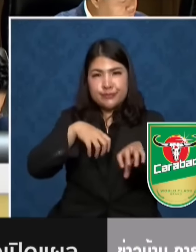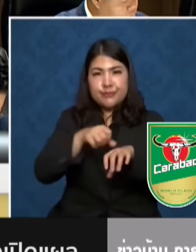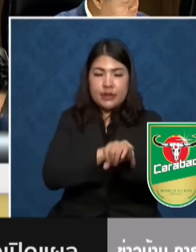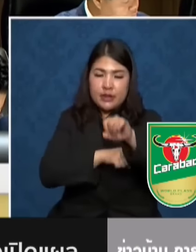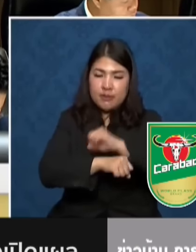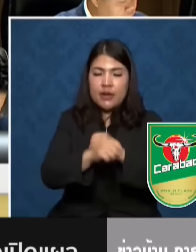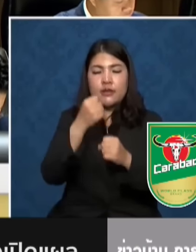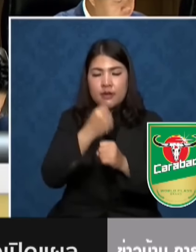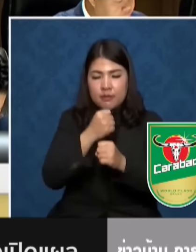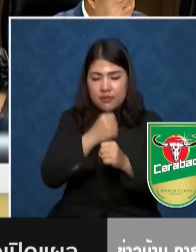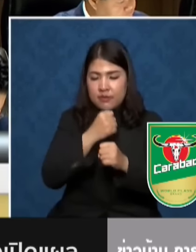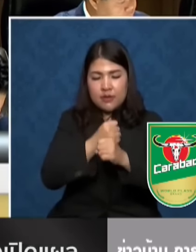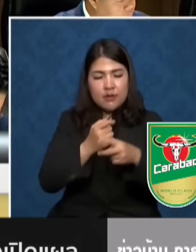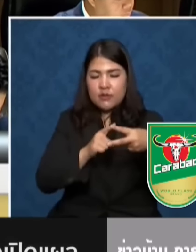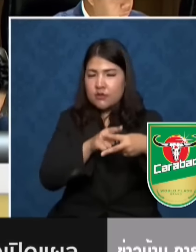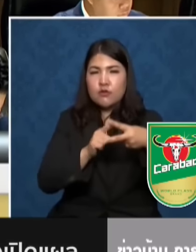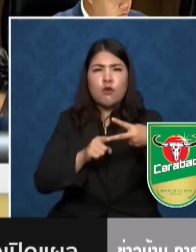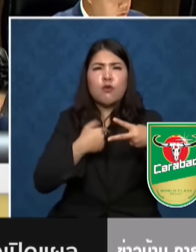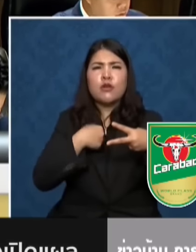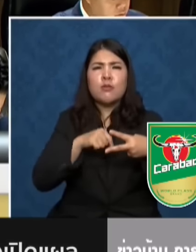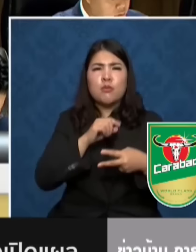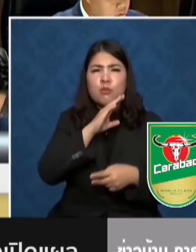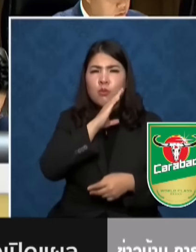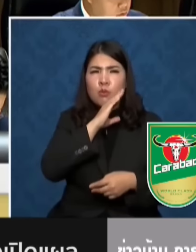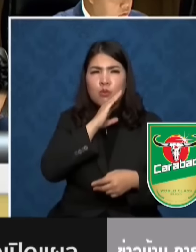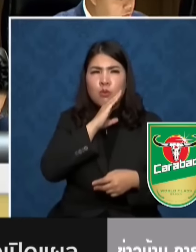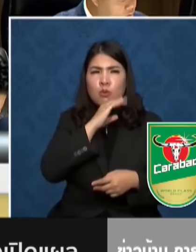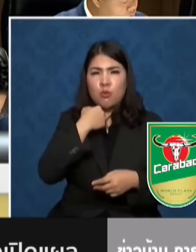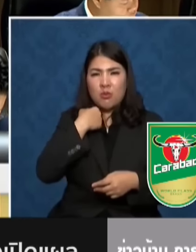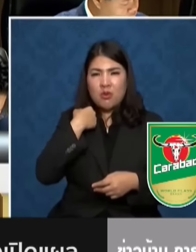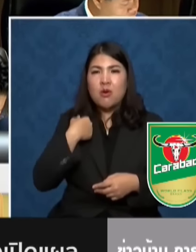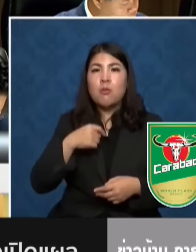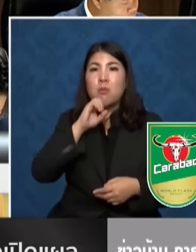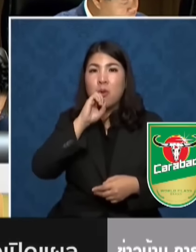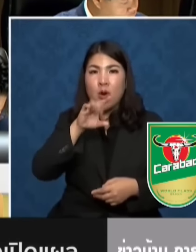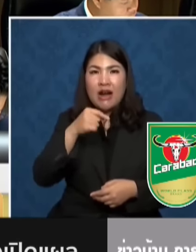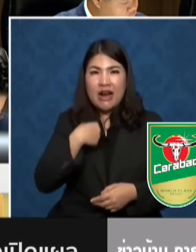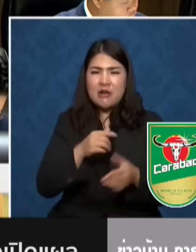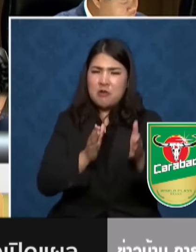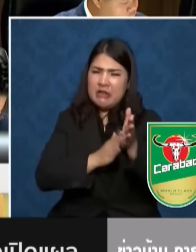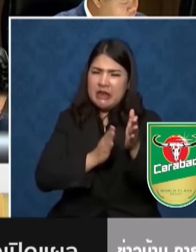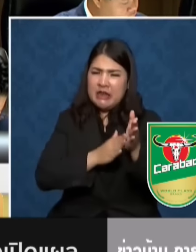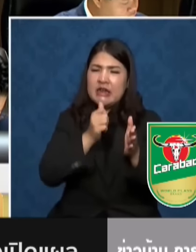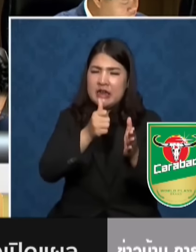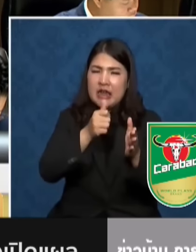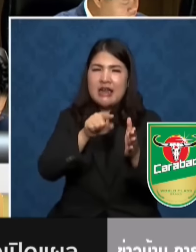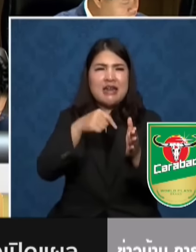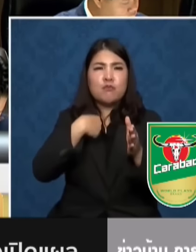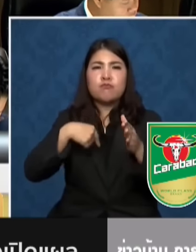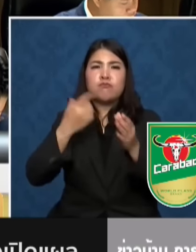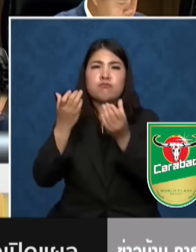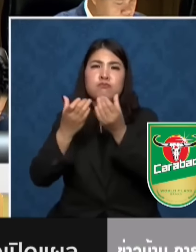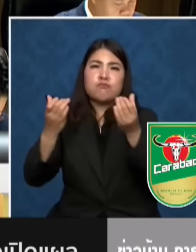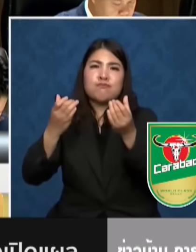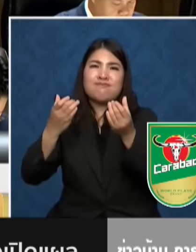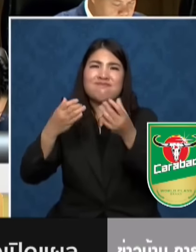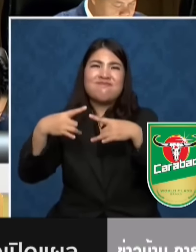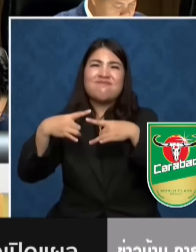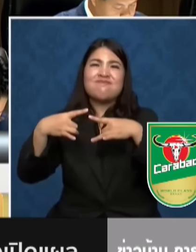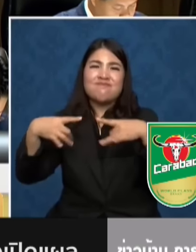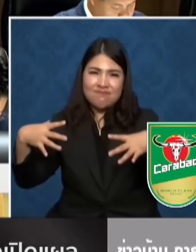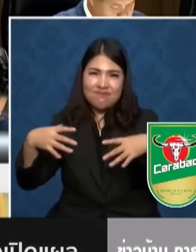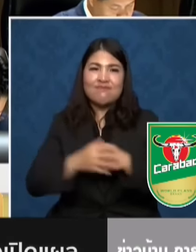วันๆเนี่ยแกบอกใช้คำว่ามีแต่อีเวนต์เช้าอีเวนต์สายอีเวนต์เที่ยงอีเวนต์เย็นอีเวนต ์ ดึกๆอีกอีเวนต์หนึ่งคน